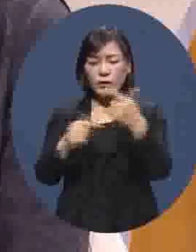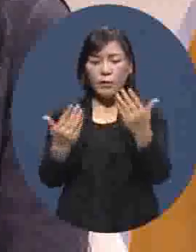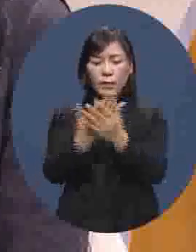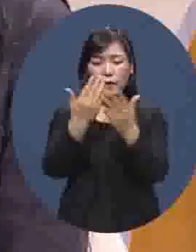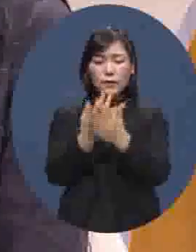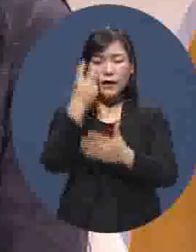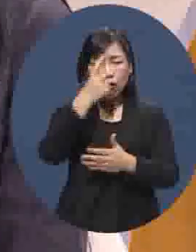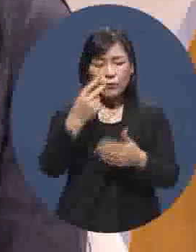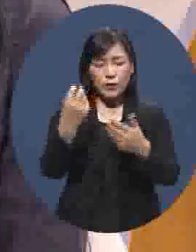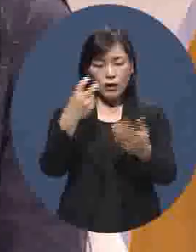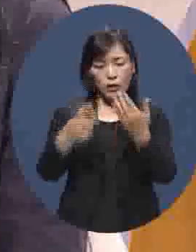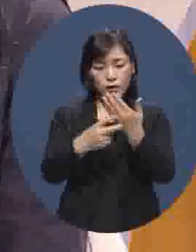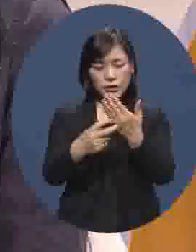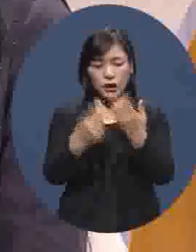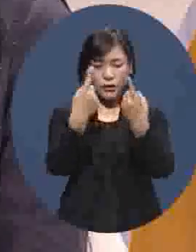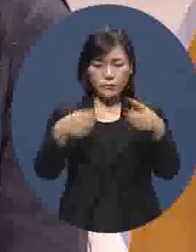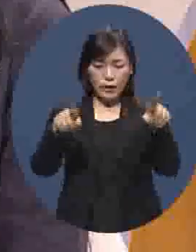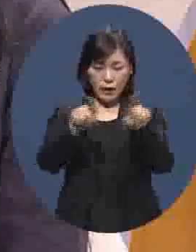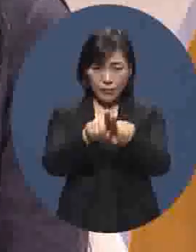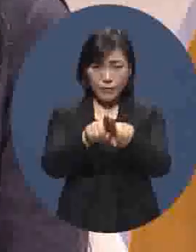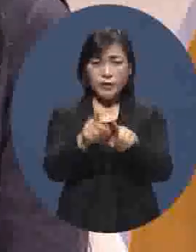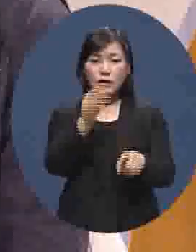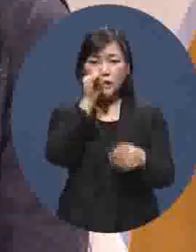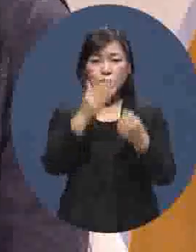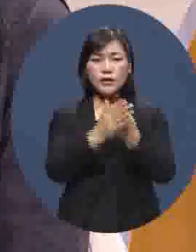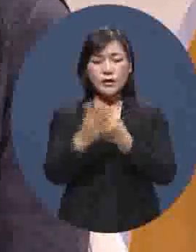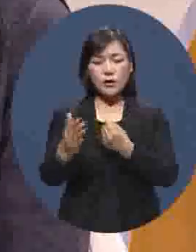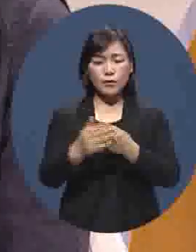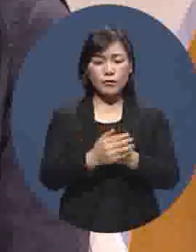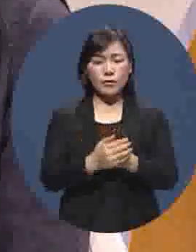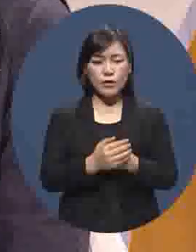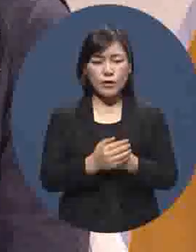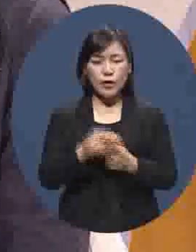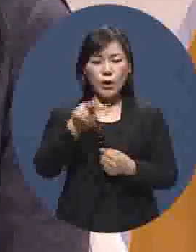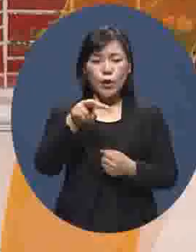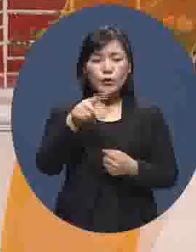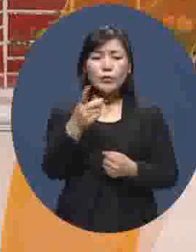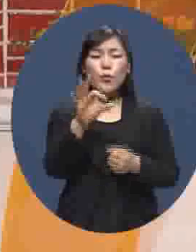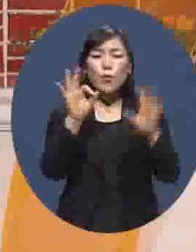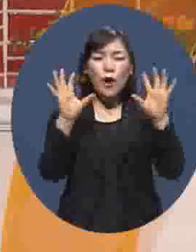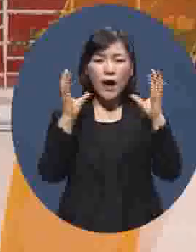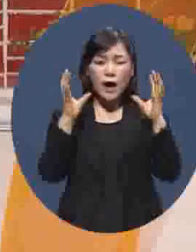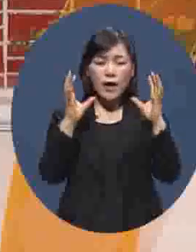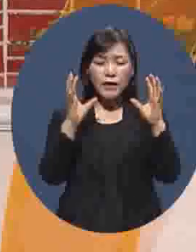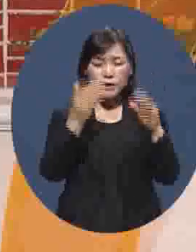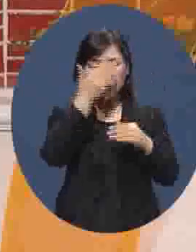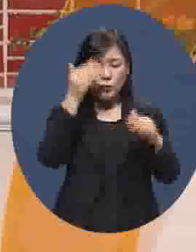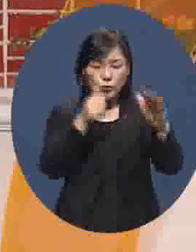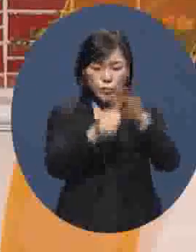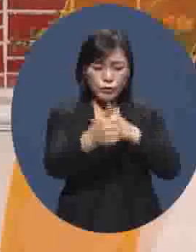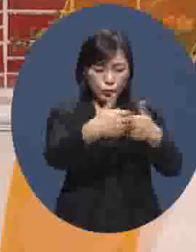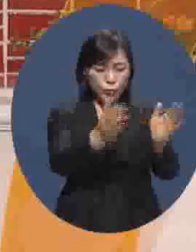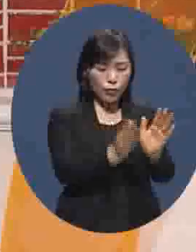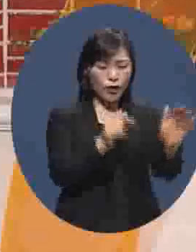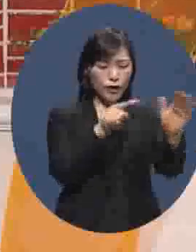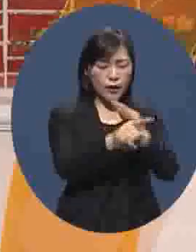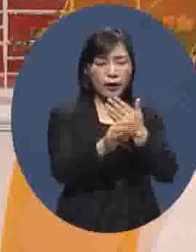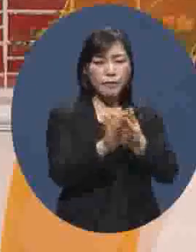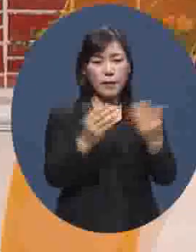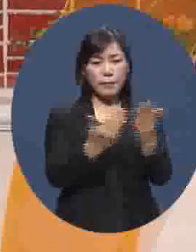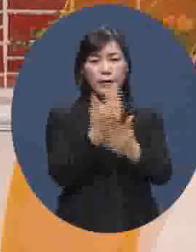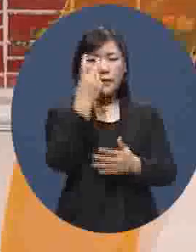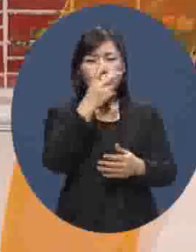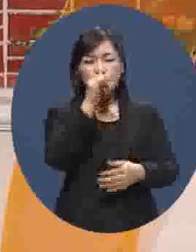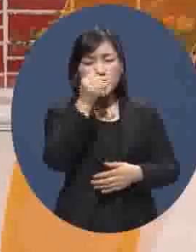이런 의학적 검사가 같이 이루어지게 되고 소아청소년과로 가게 되는 경우에는 거기서도 물론 발달 검사 하시는 분도 최근에는 많이